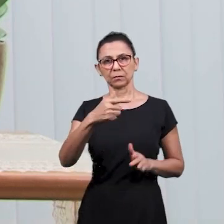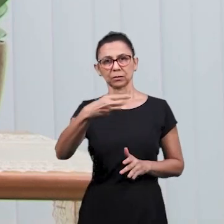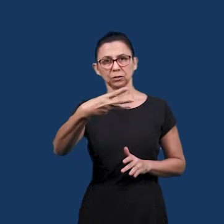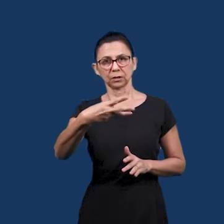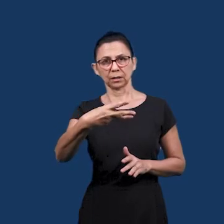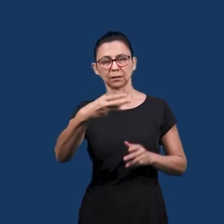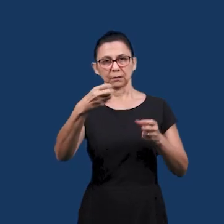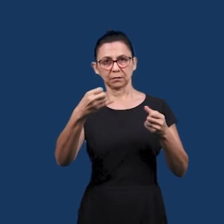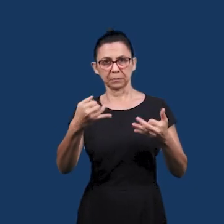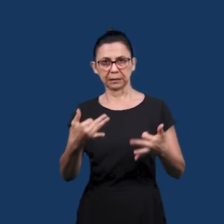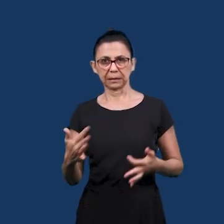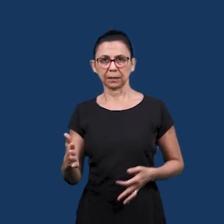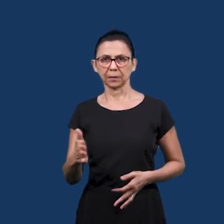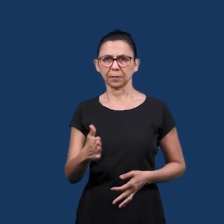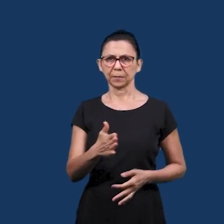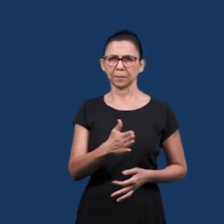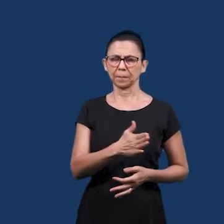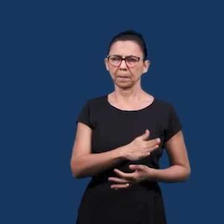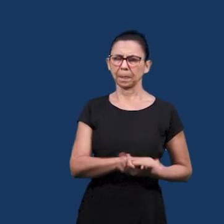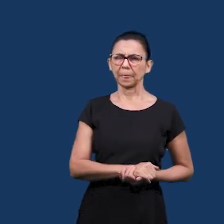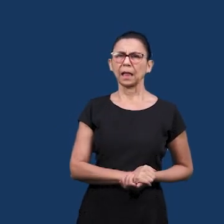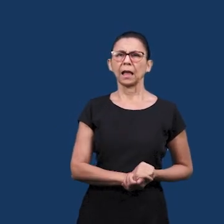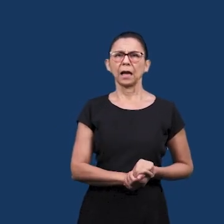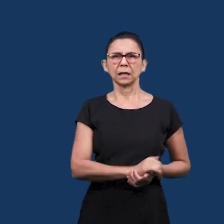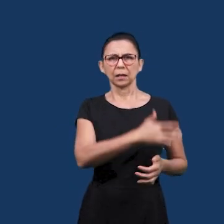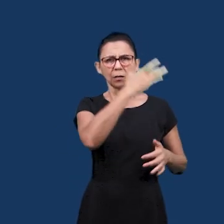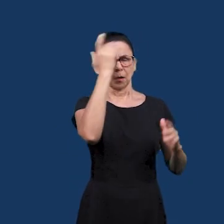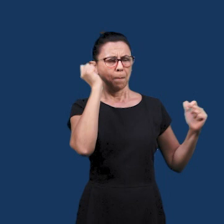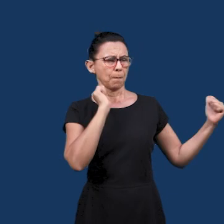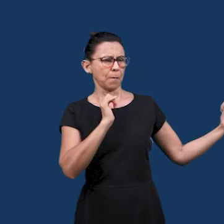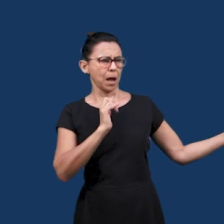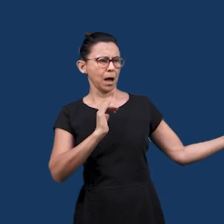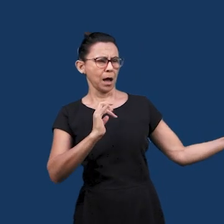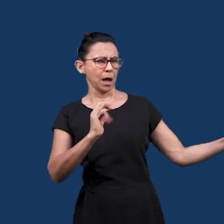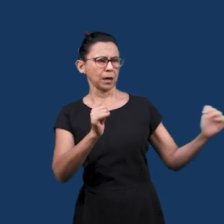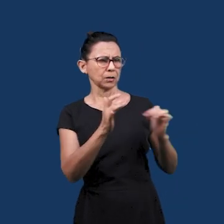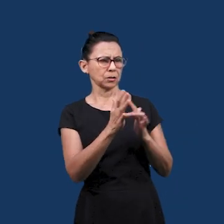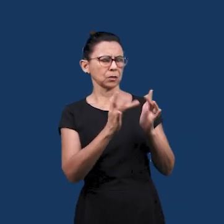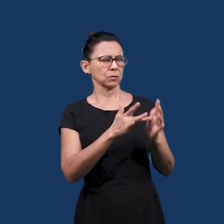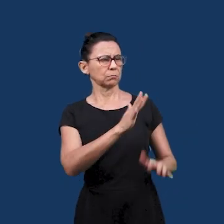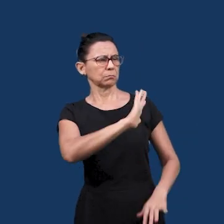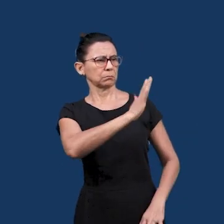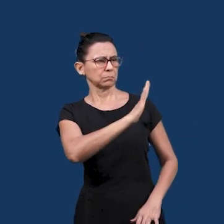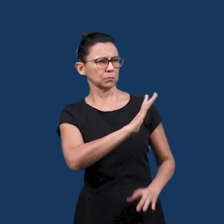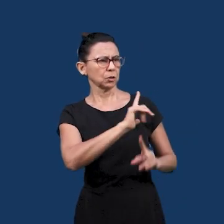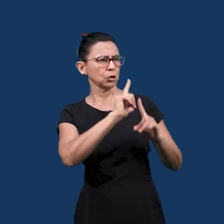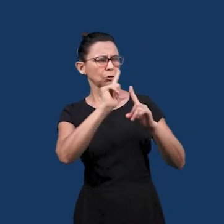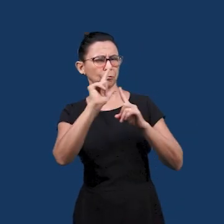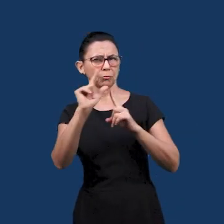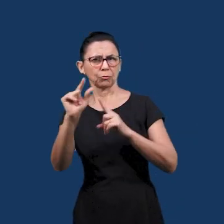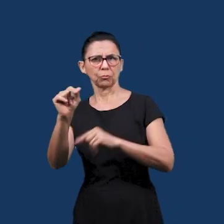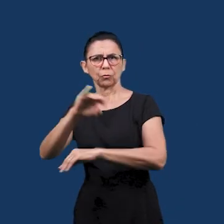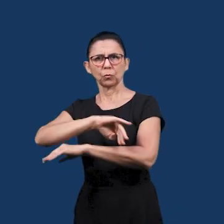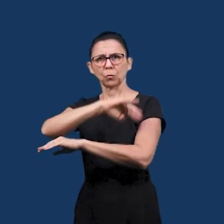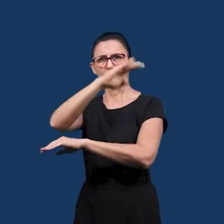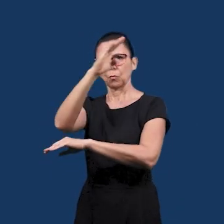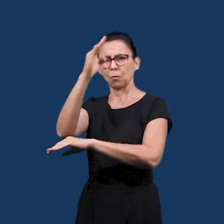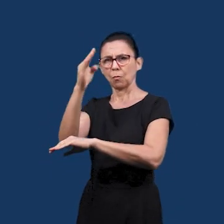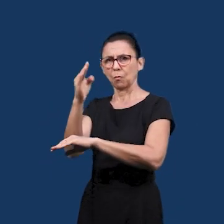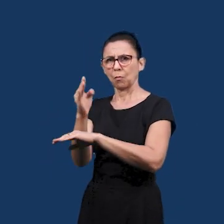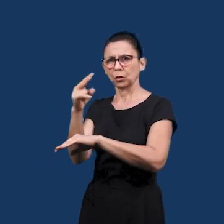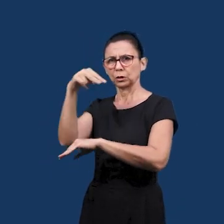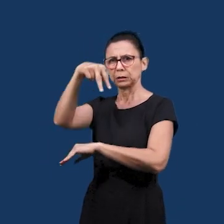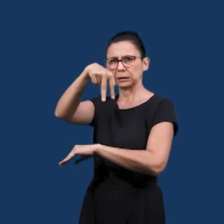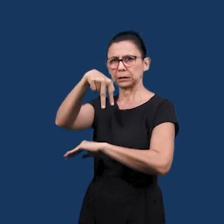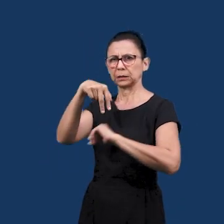был Иисус в этот момент? 23 стих. «И отпустив народ, Он зашел на гору помолиться наедине, и вечером